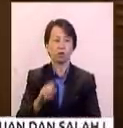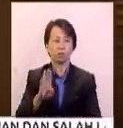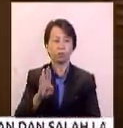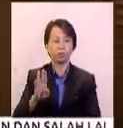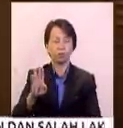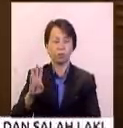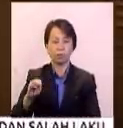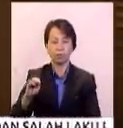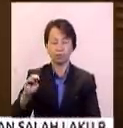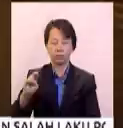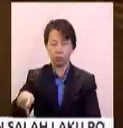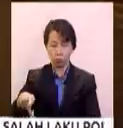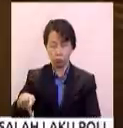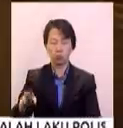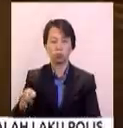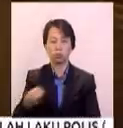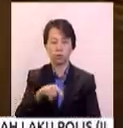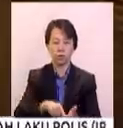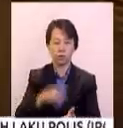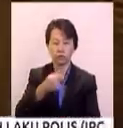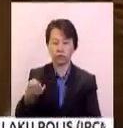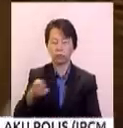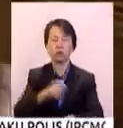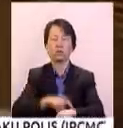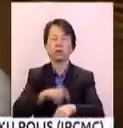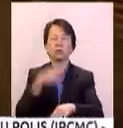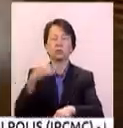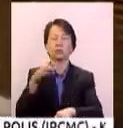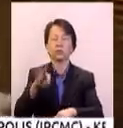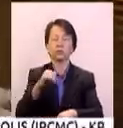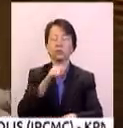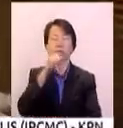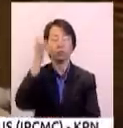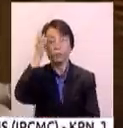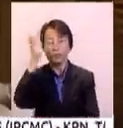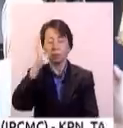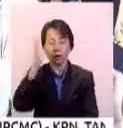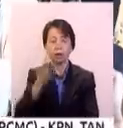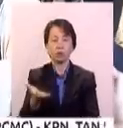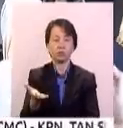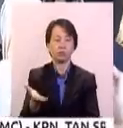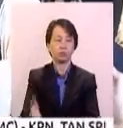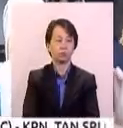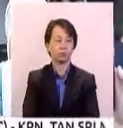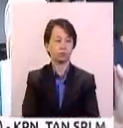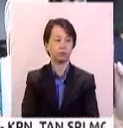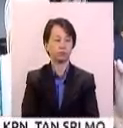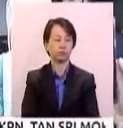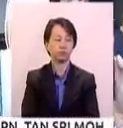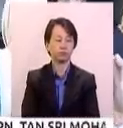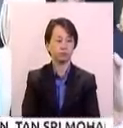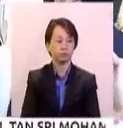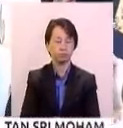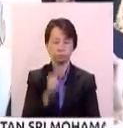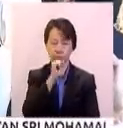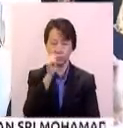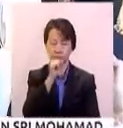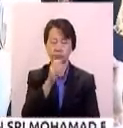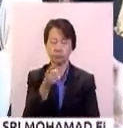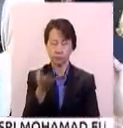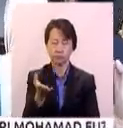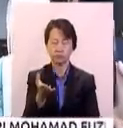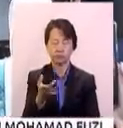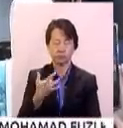ni, sebab kadang-kadang mereka pun tak ada masa dan dia orang tak terfikir pun benda macam ni. Pelantun lagu Antar Pemanah ini